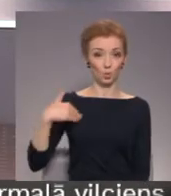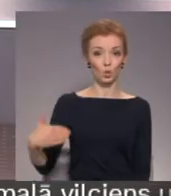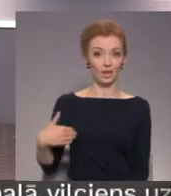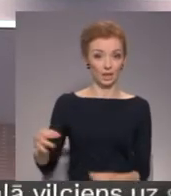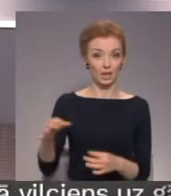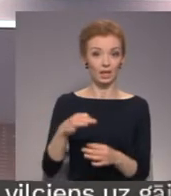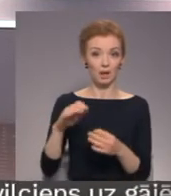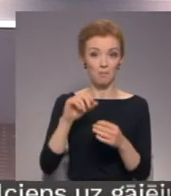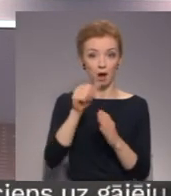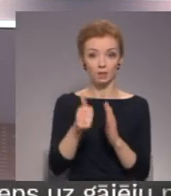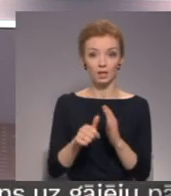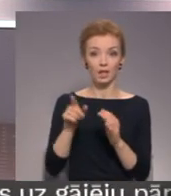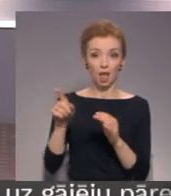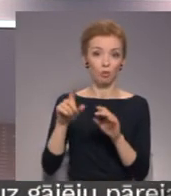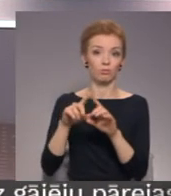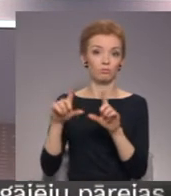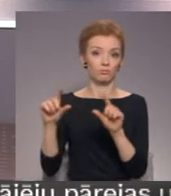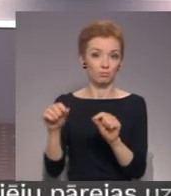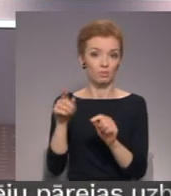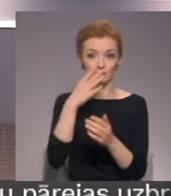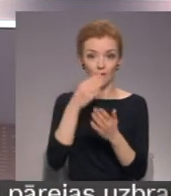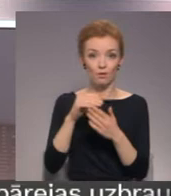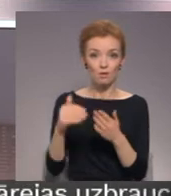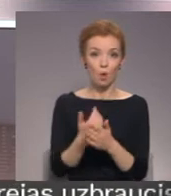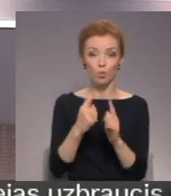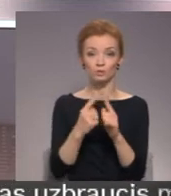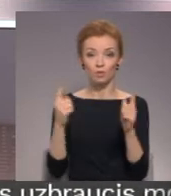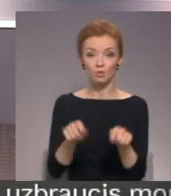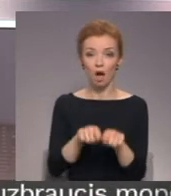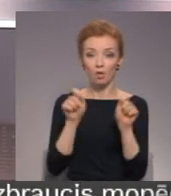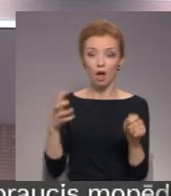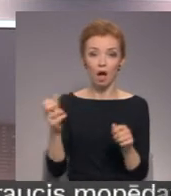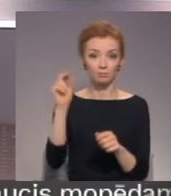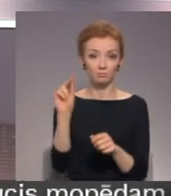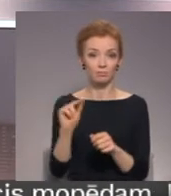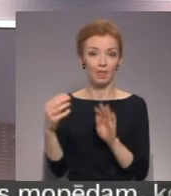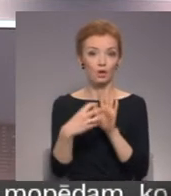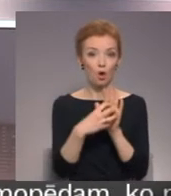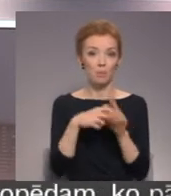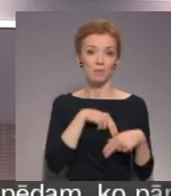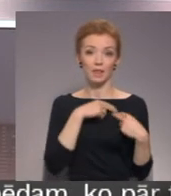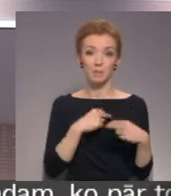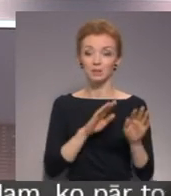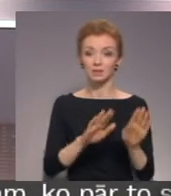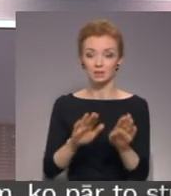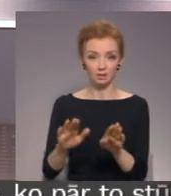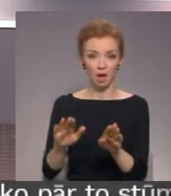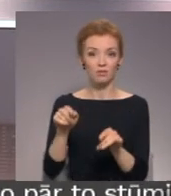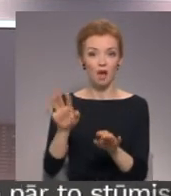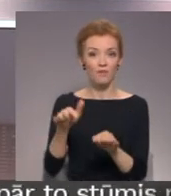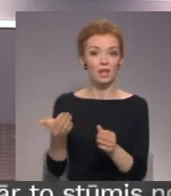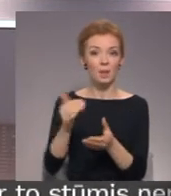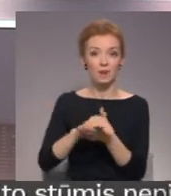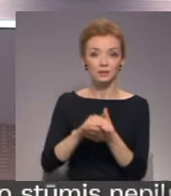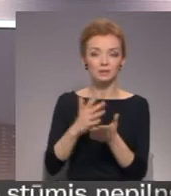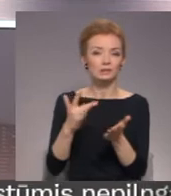Kuldīgas mākslinieku rezidences galerija savu jauno izstāžu sezonu atklājusi ar ikonogrāfu biedrības izstādi. Tā skatītāji iepazīstina ar